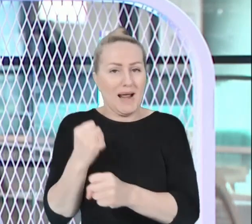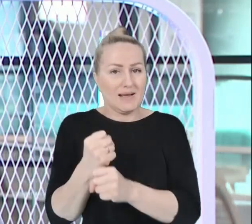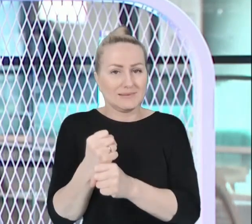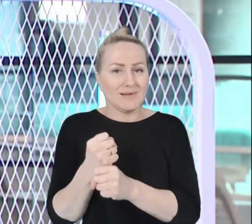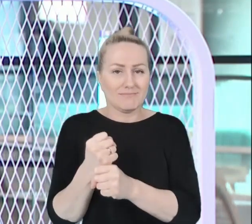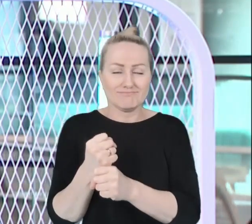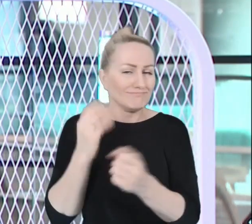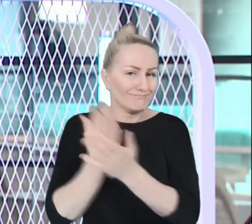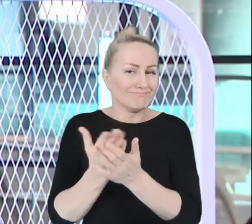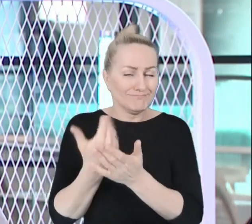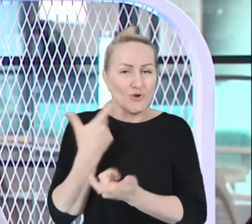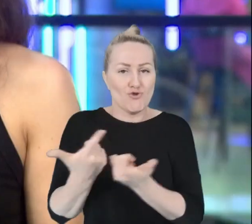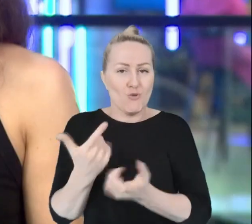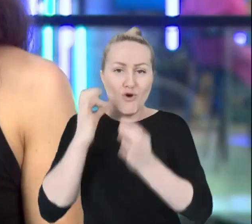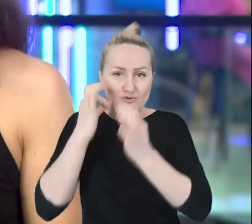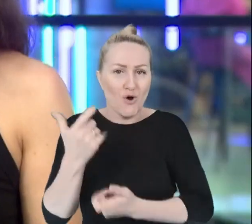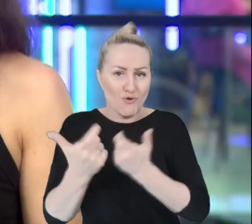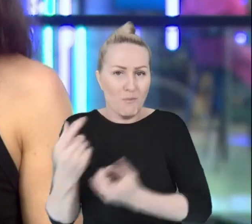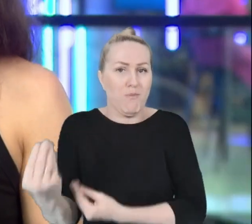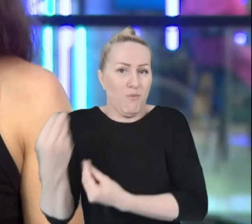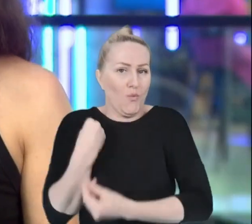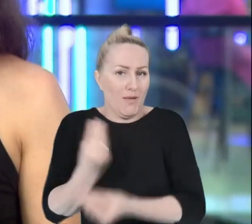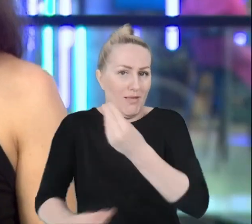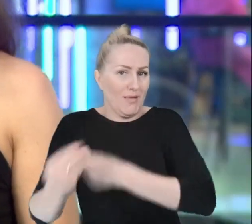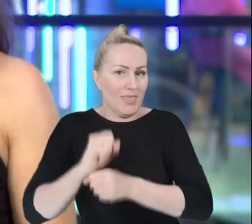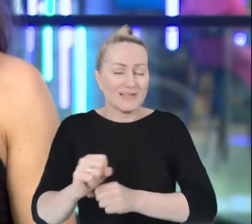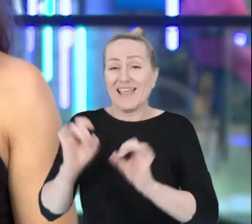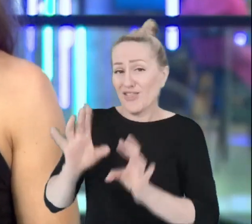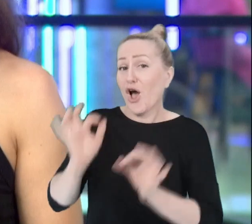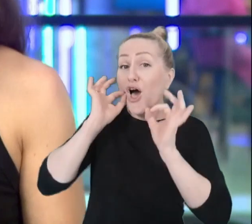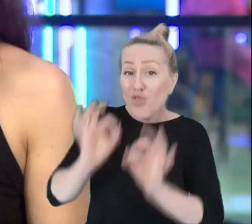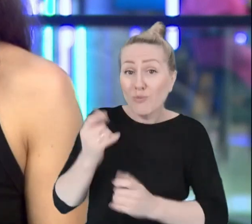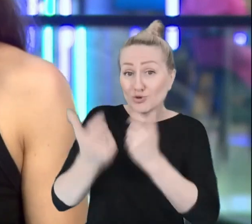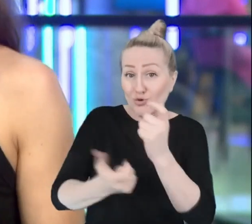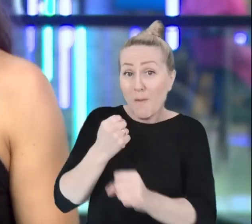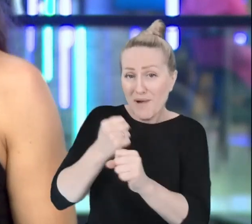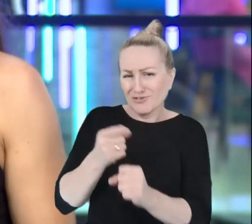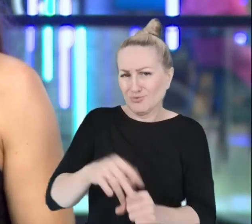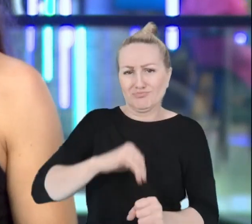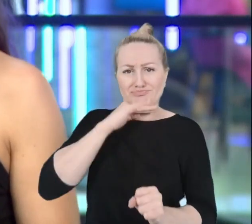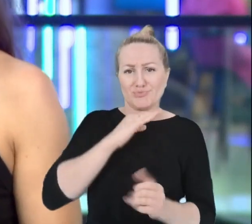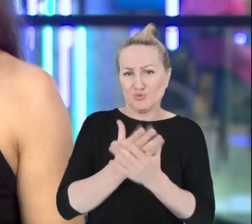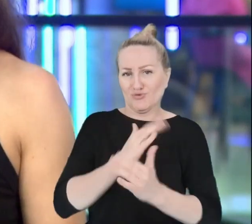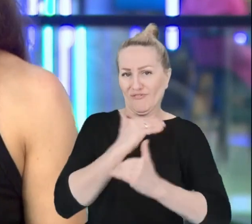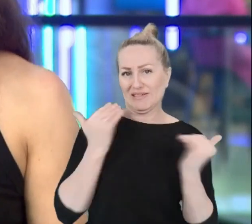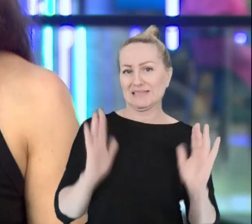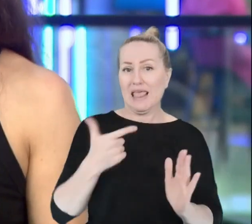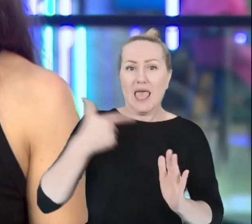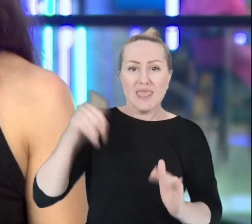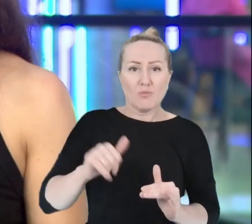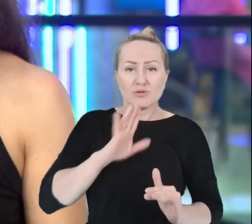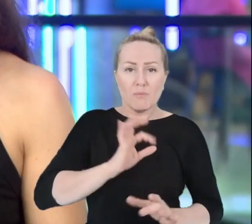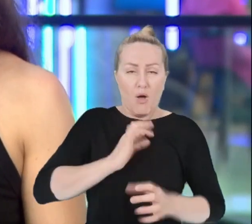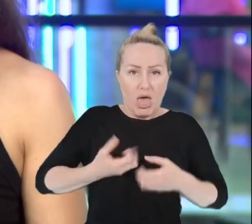moderately dobrze. Po tak, prostu, tak. I to dobrze wystarczy. Ja nie muszę sobie wypruwać flaków, żeby być z